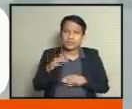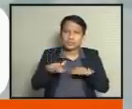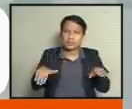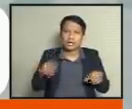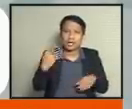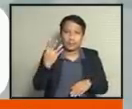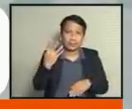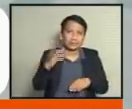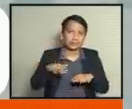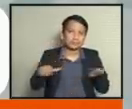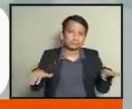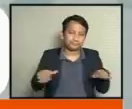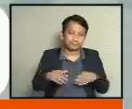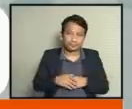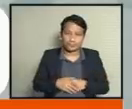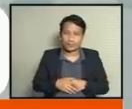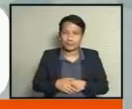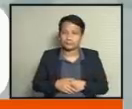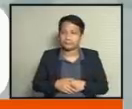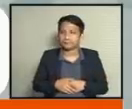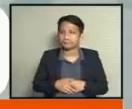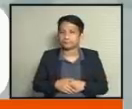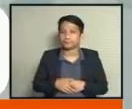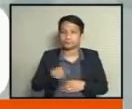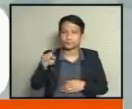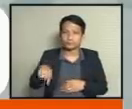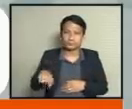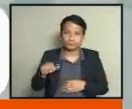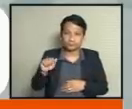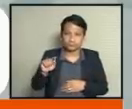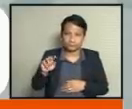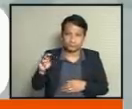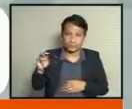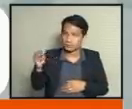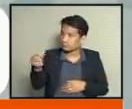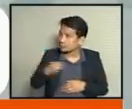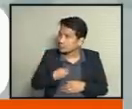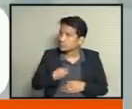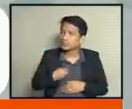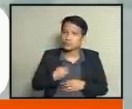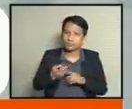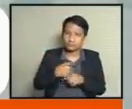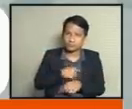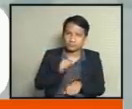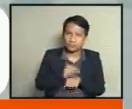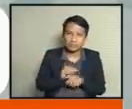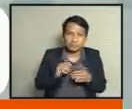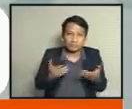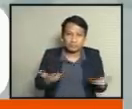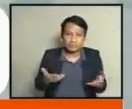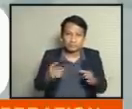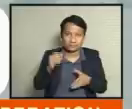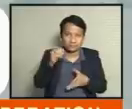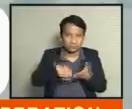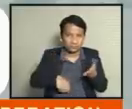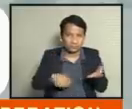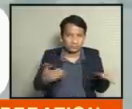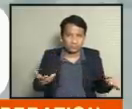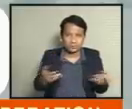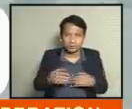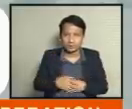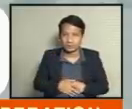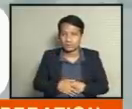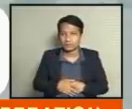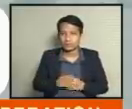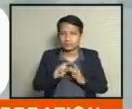Apat po. Apat. So, nasa iyo ngayong ATM niya, galing sa trabaho, pero wala naman laman, yung maibig sabihin. Nag-start po